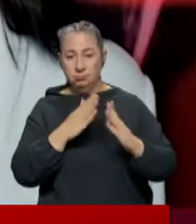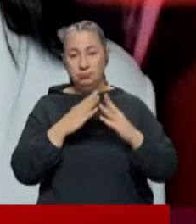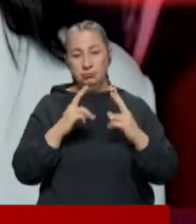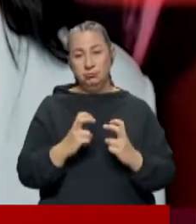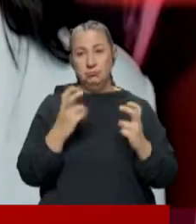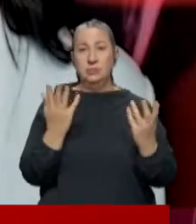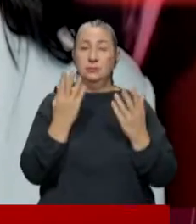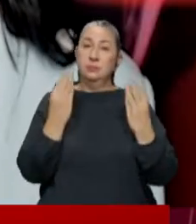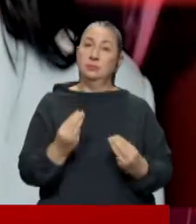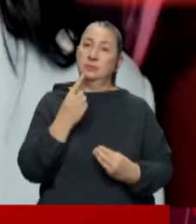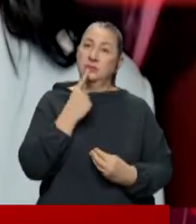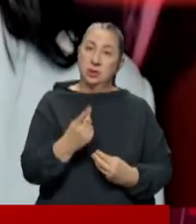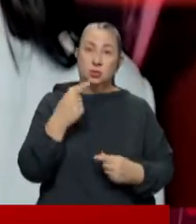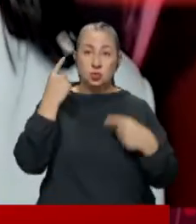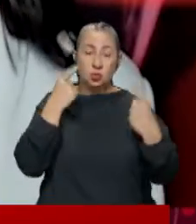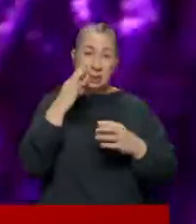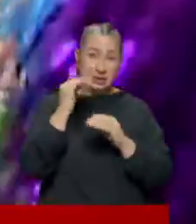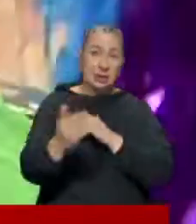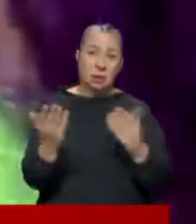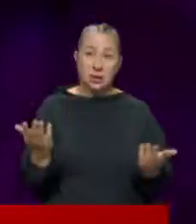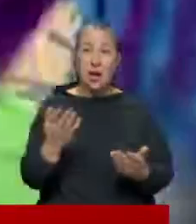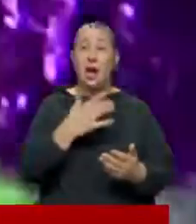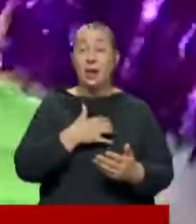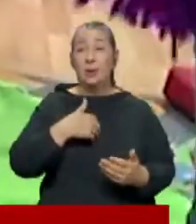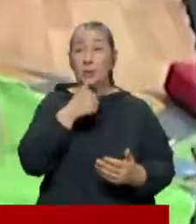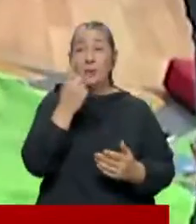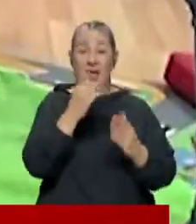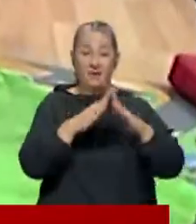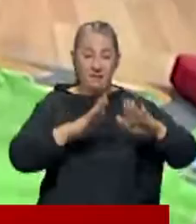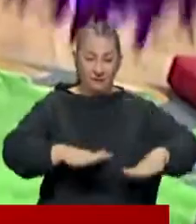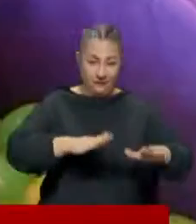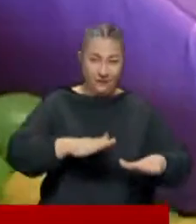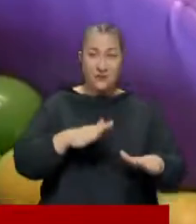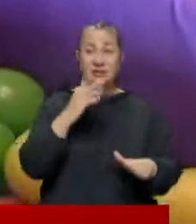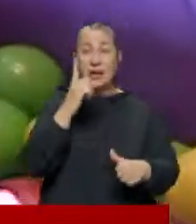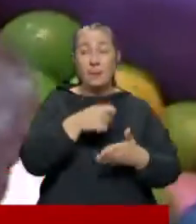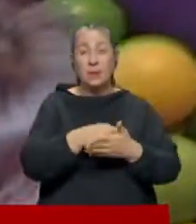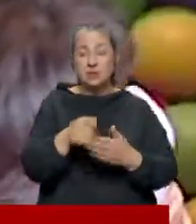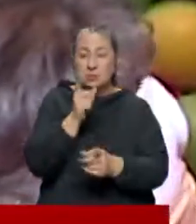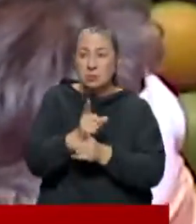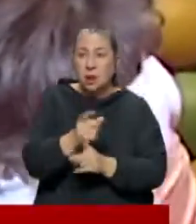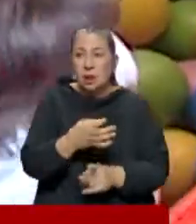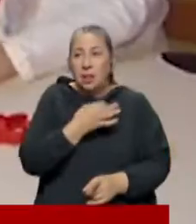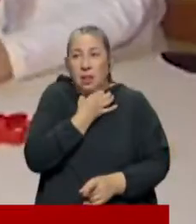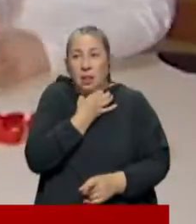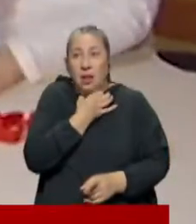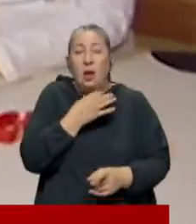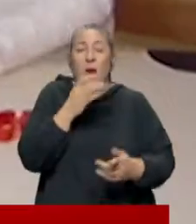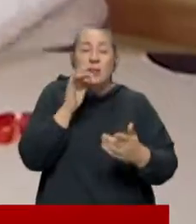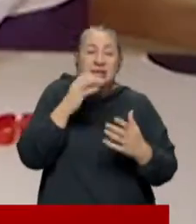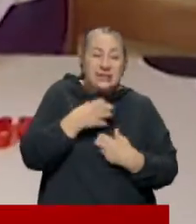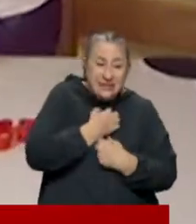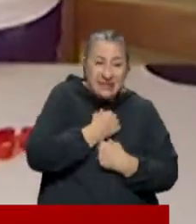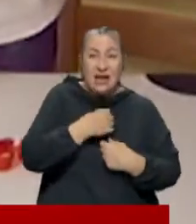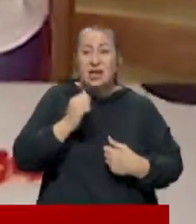otururum daha iyi diye düşünüyor insanlar. Ebeveynlerden birinin evde oturması da tek maaşa mahkum kalmak demek. Dar ve orta